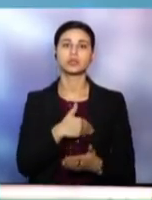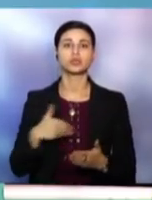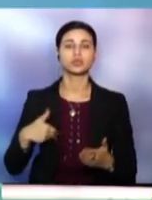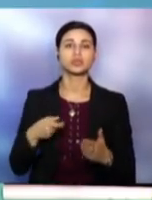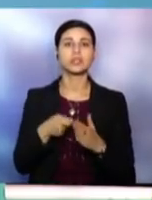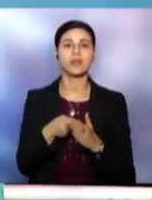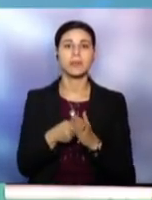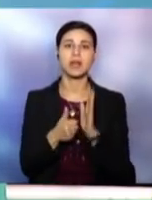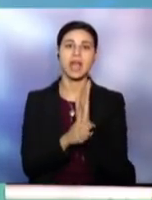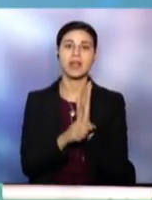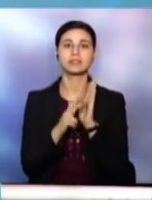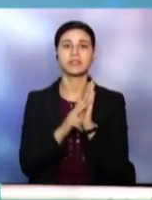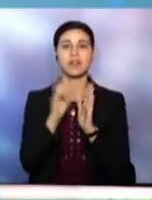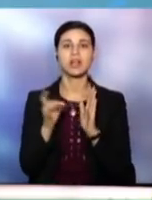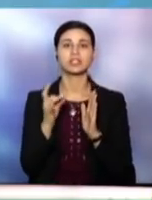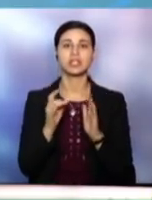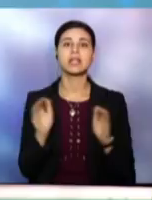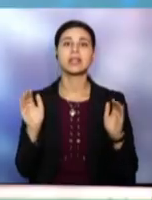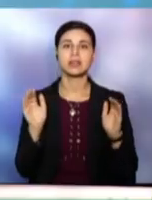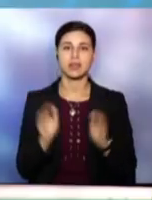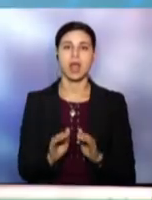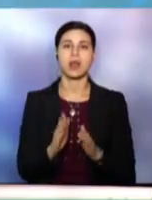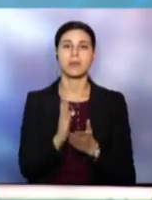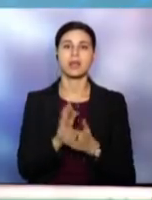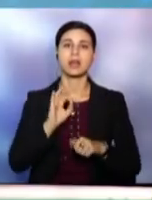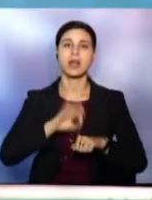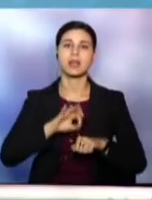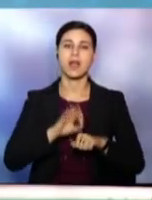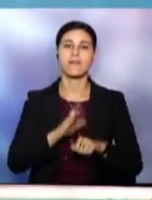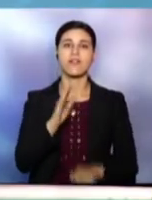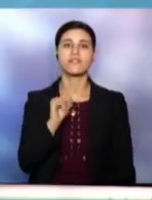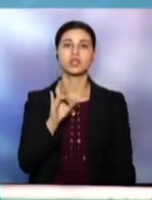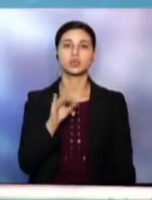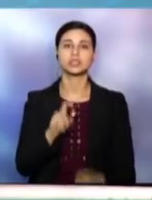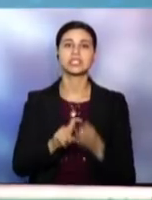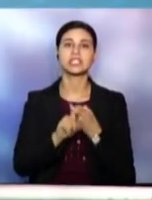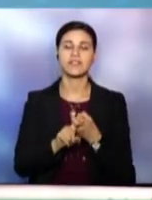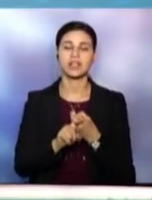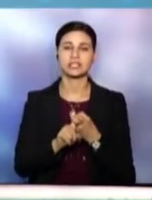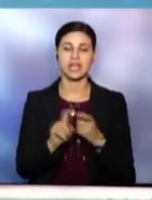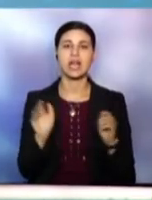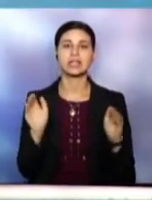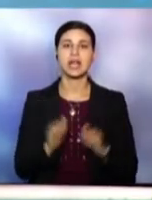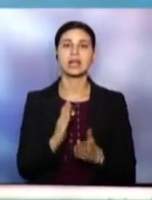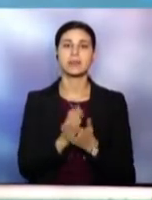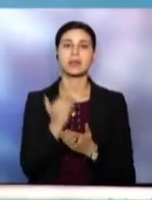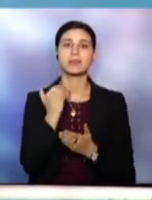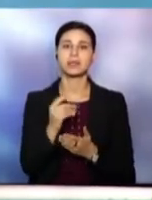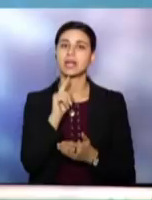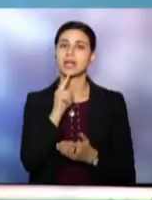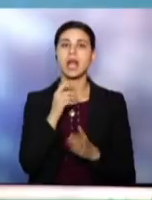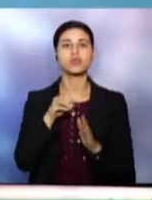კვებაზე, 6-8ჯერ უფრო ნაკლებად ავადობენ ვირუსული ინფექციებით, გაცილებით უფრო ნაკლებია მათთან